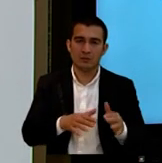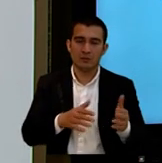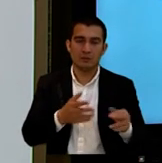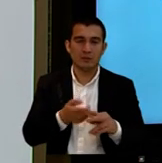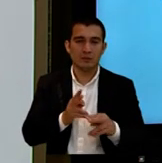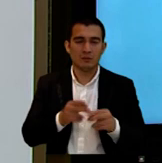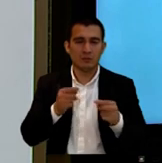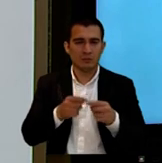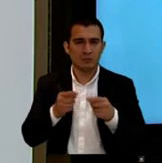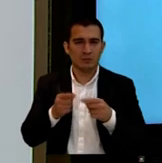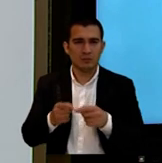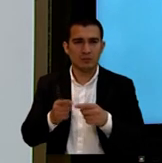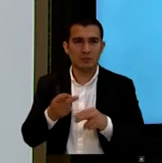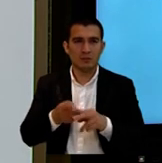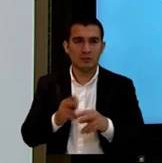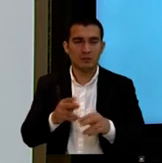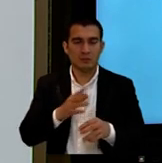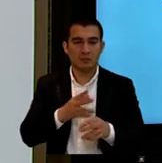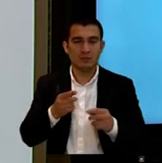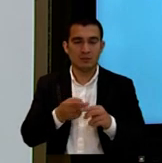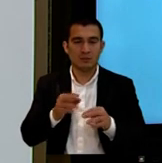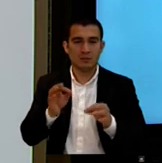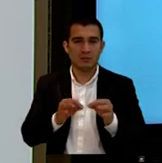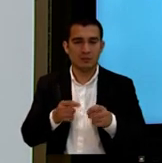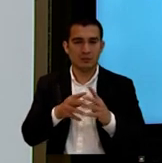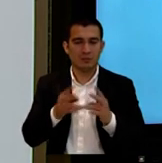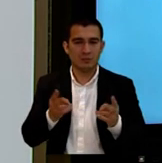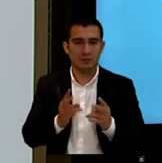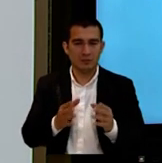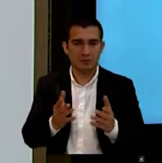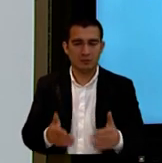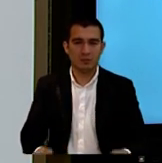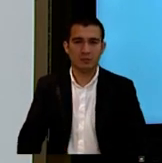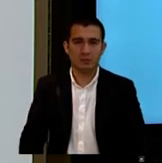ustunni uchigacha tizma joylashtirish kerak.